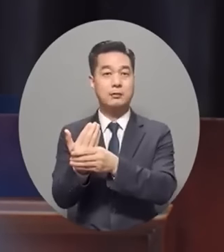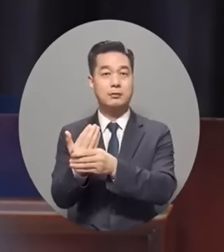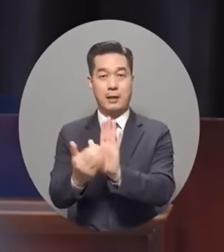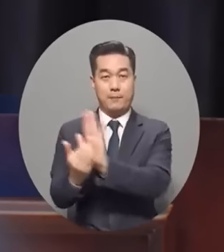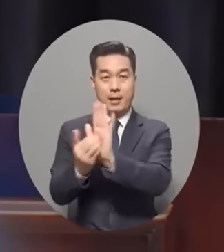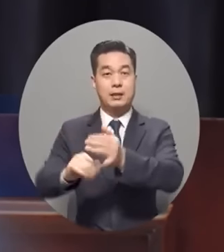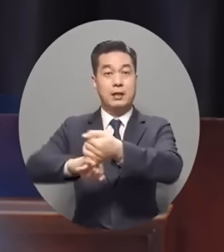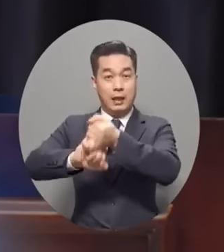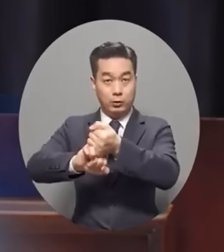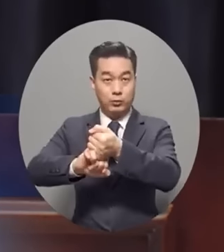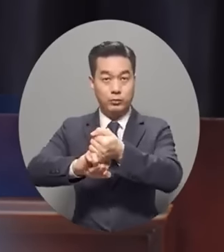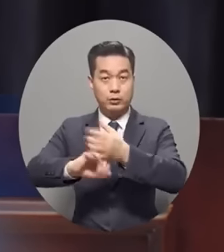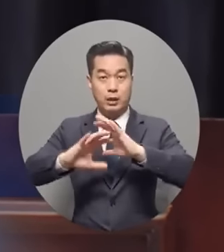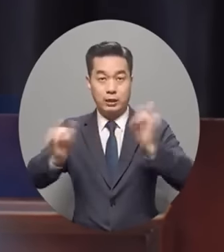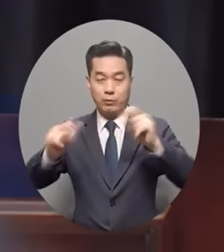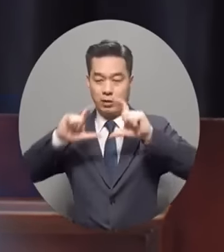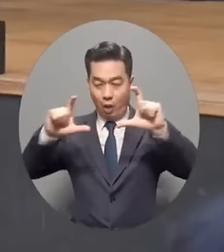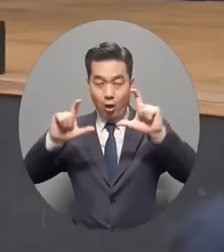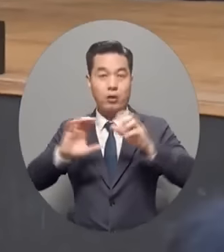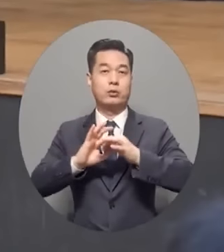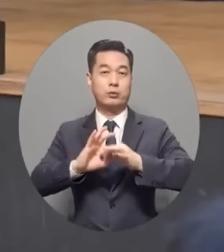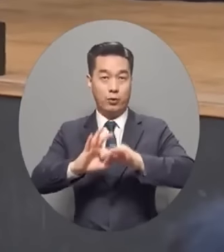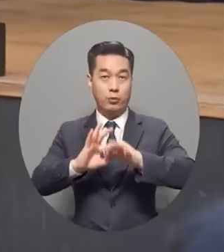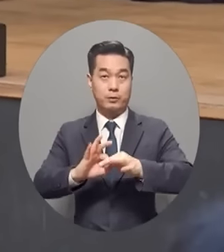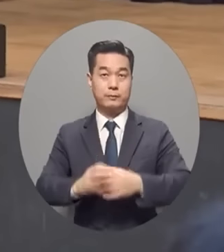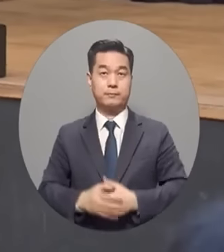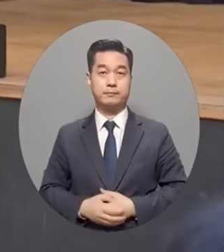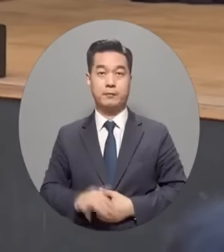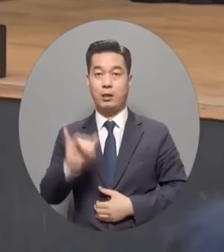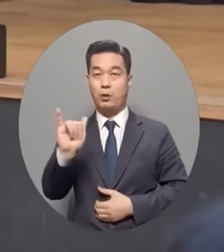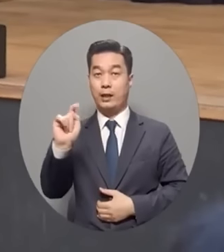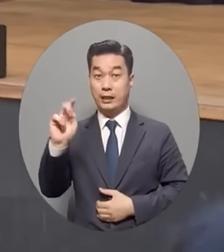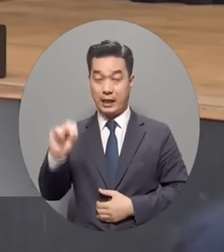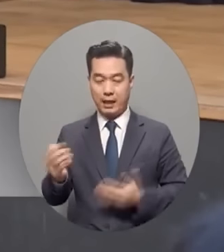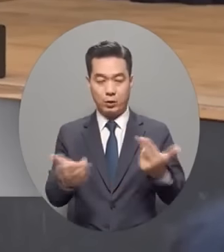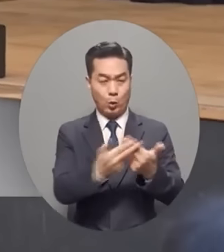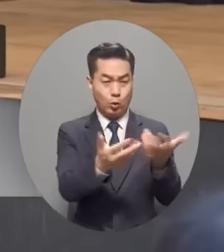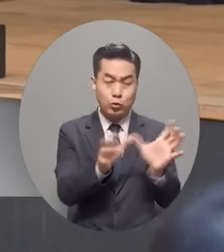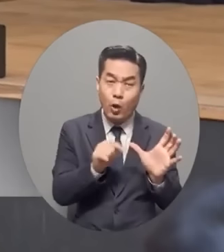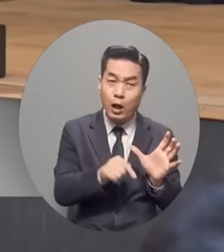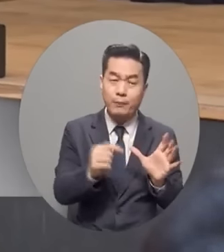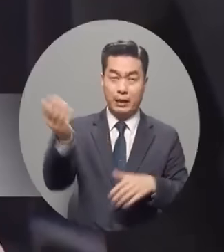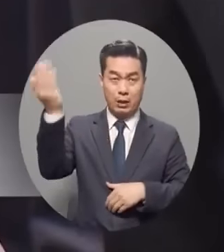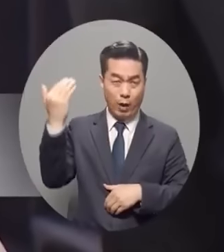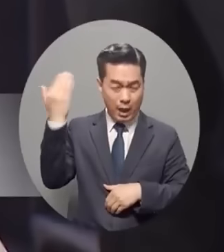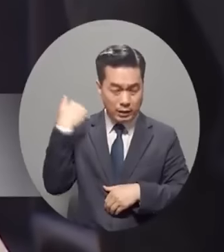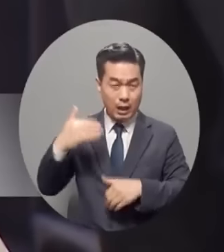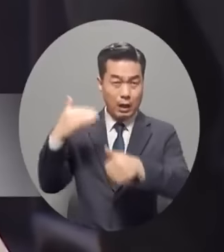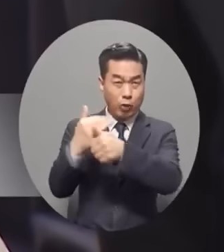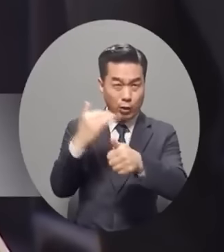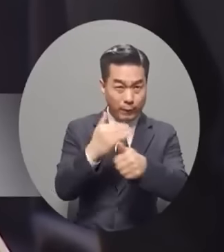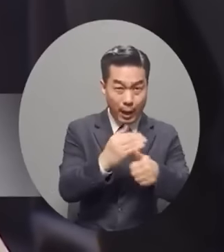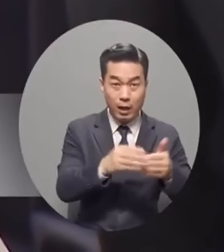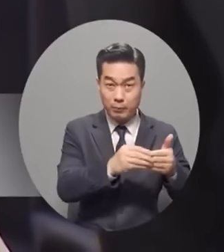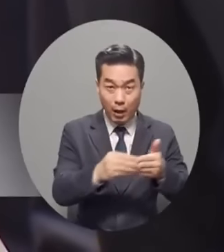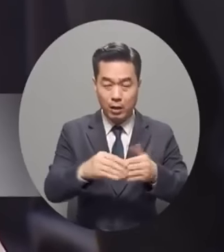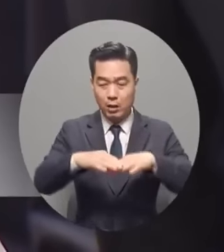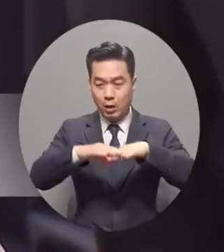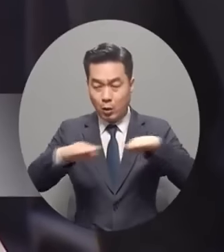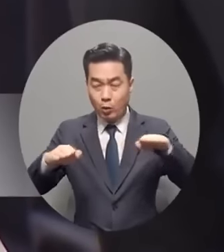고백해요? 잘못은 당신이 고백해야지. YTN 노조원들은 과거 YTN 언론인 해직 사태 등을 주도하며